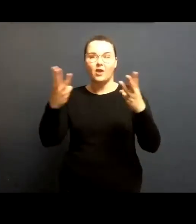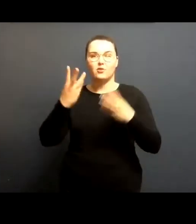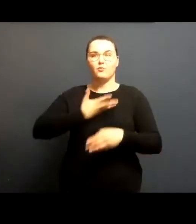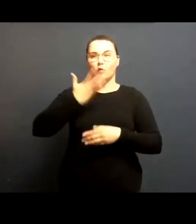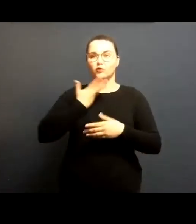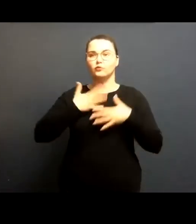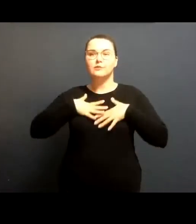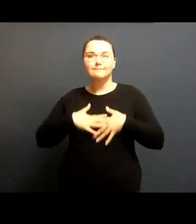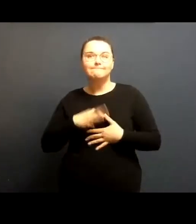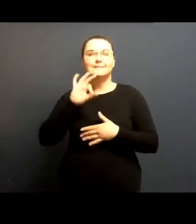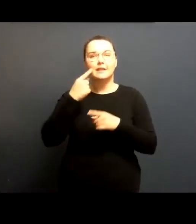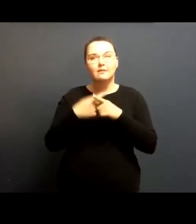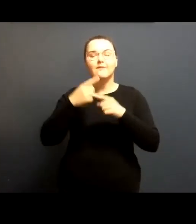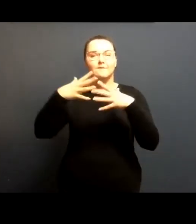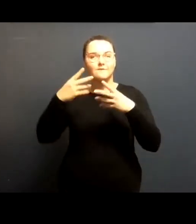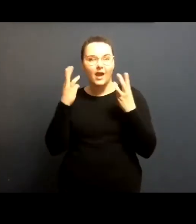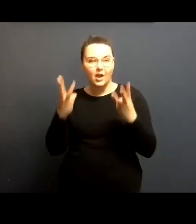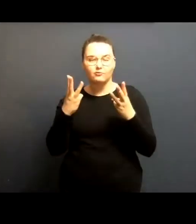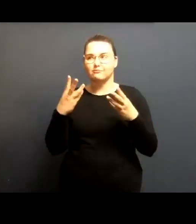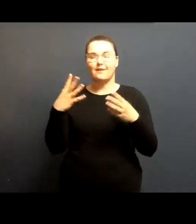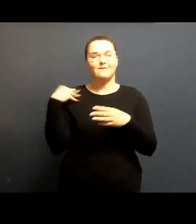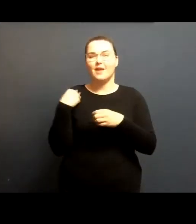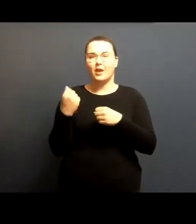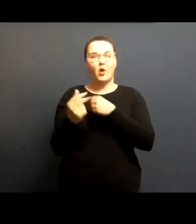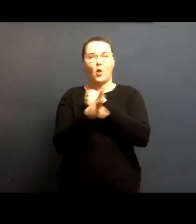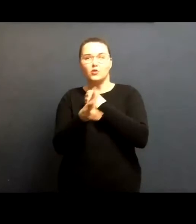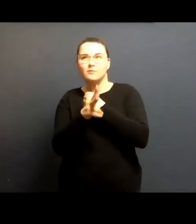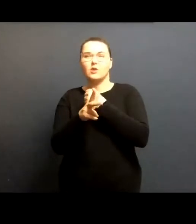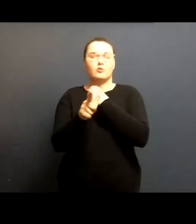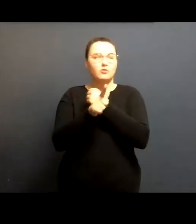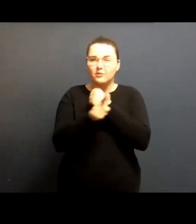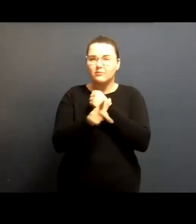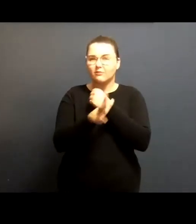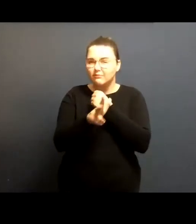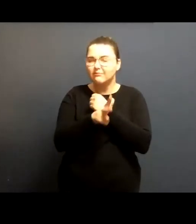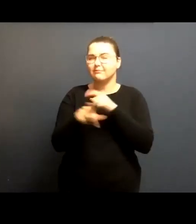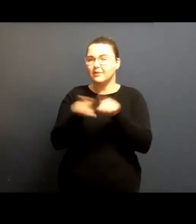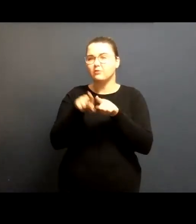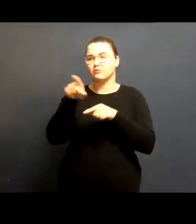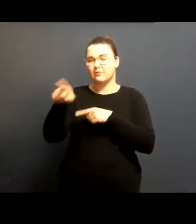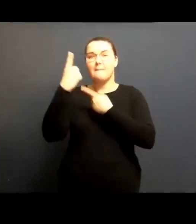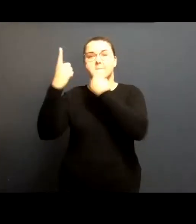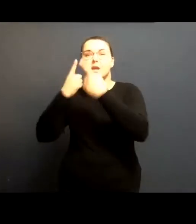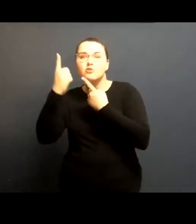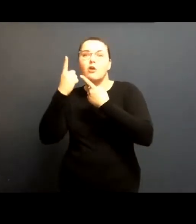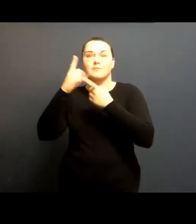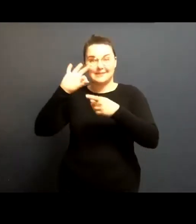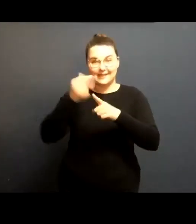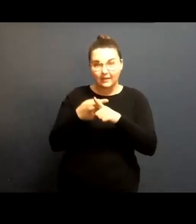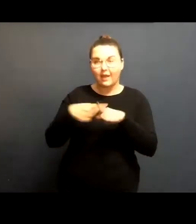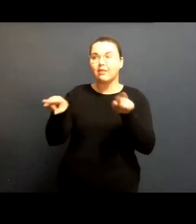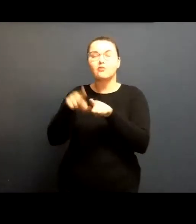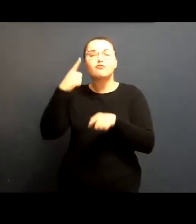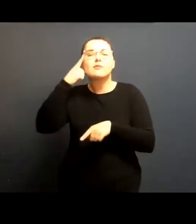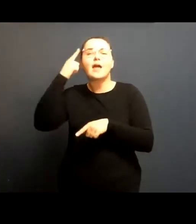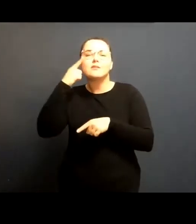-latków i nieco mniej 80-latków deklaruje, że nie tylko myślą o seksie, ale także za nim tęsknią. To jest obalenie